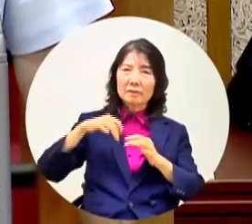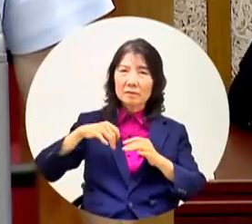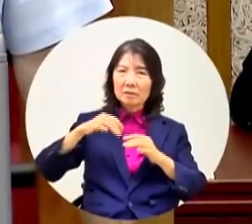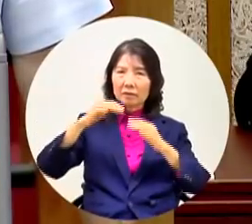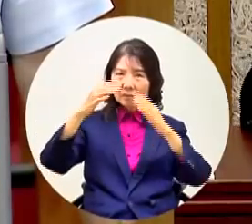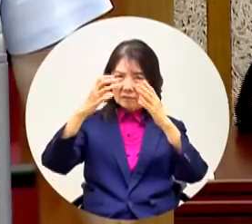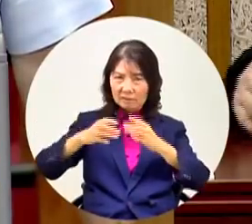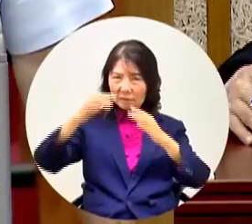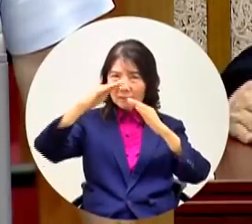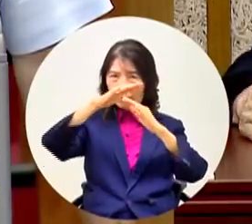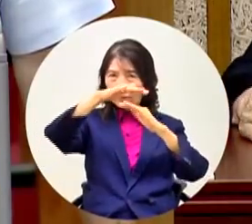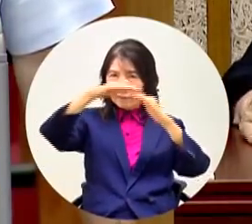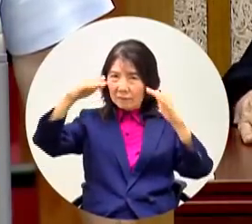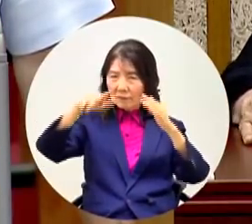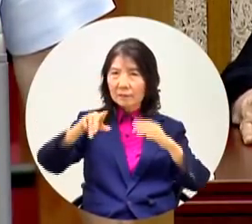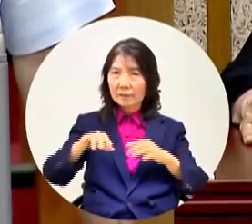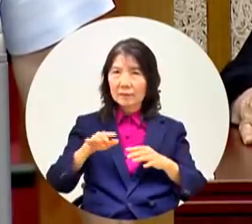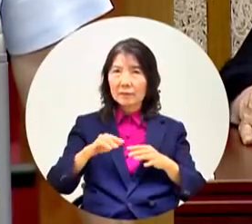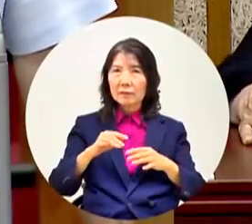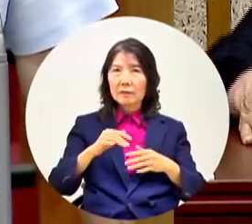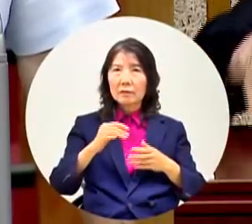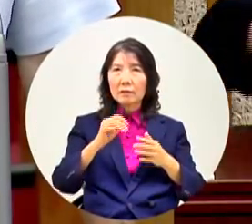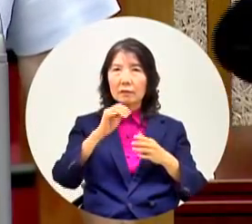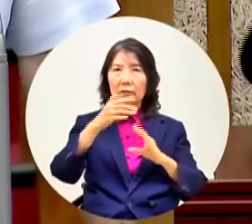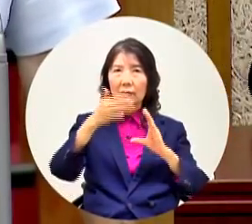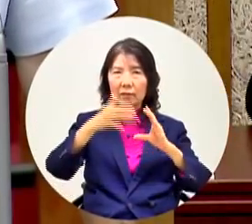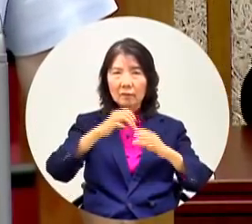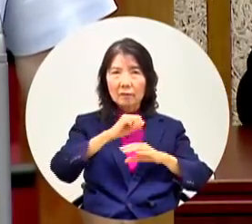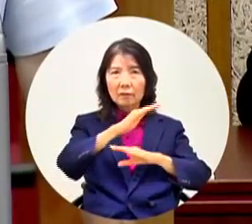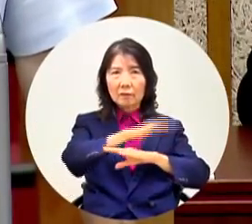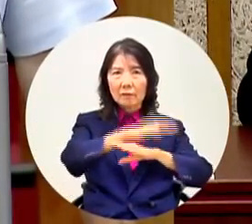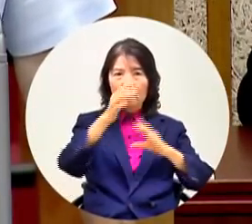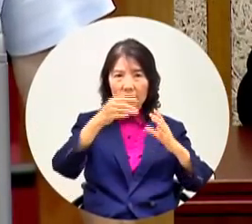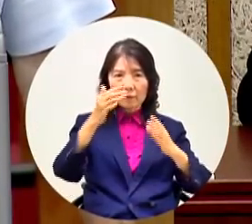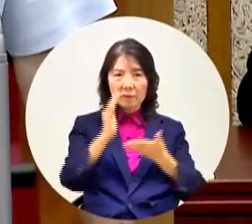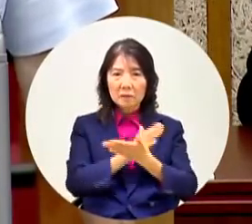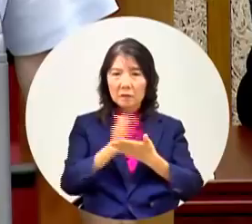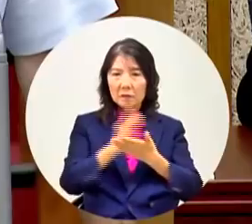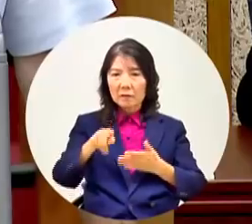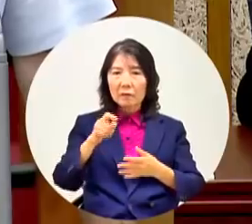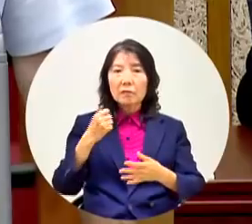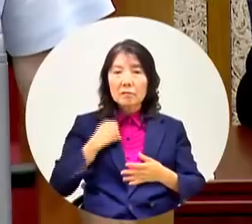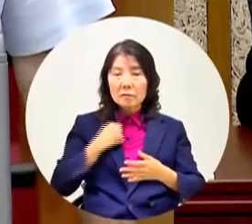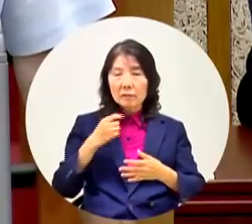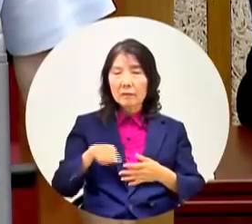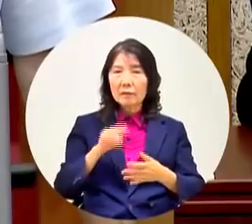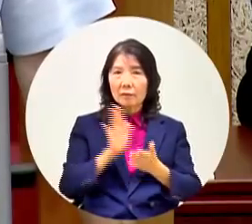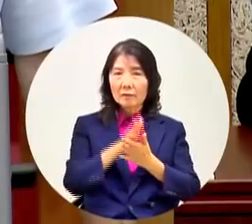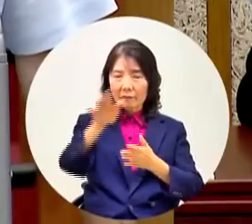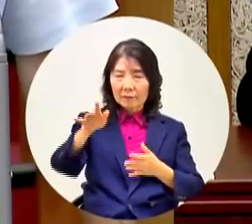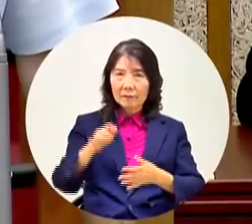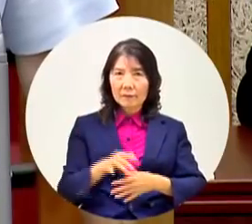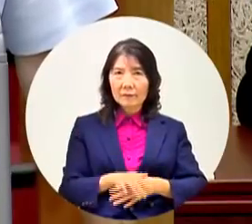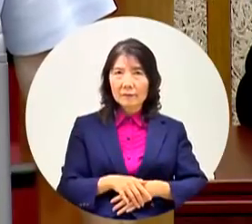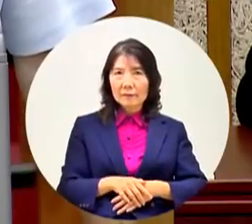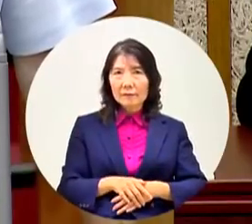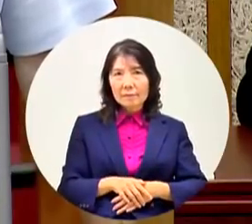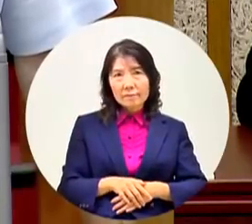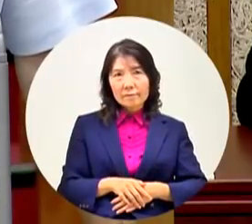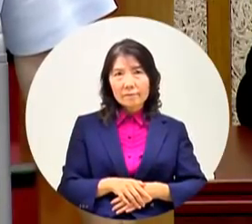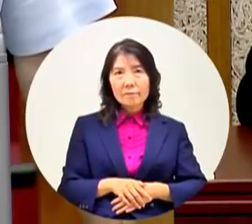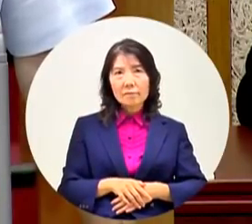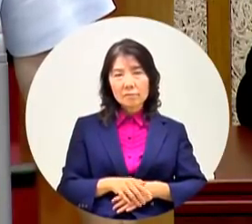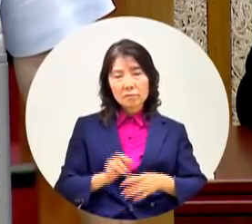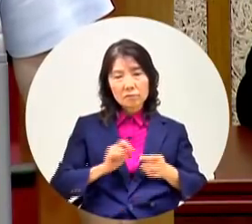咱经过我们的批评，我们要知道批评他们的重点，咱来知影未来，咱要做这个设